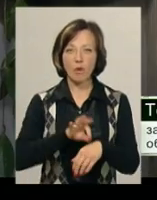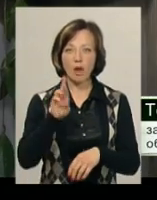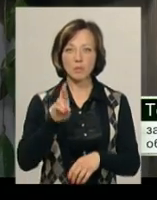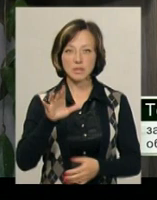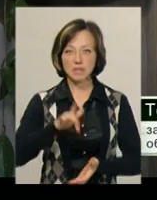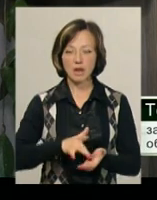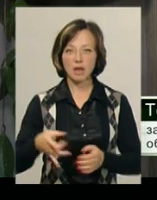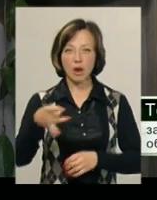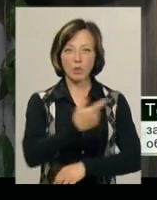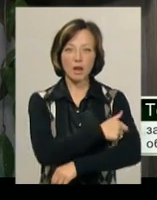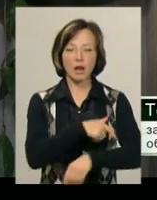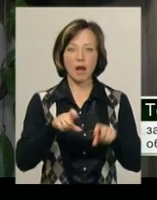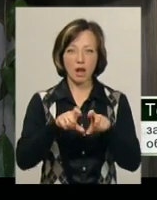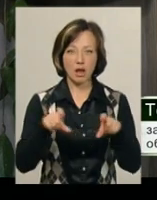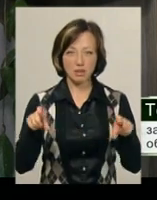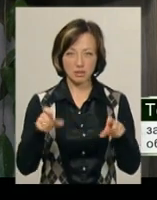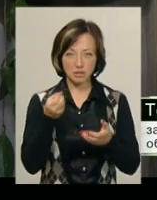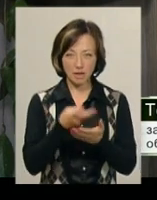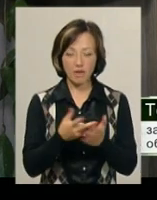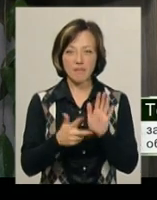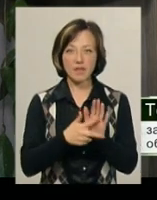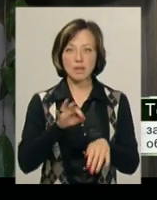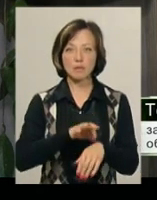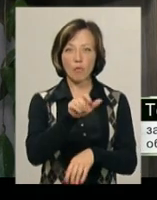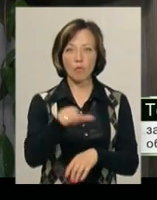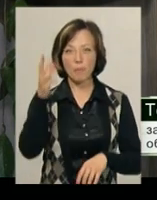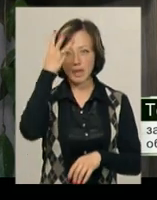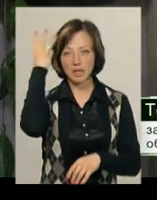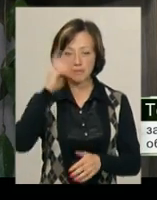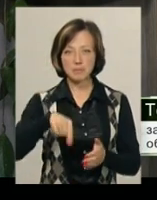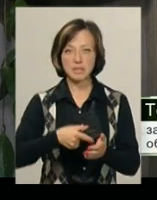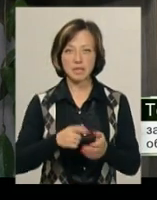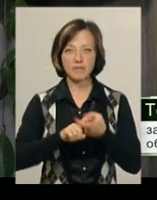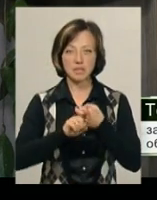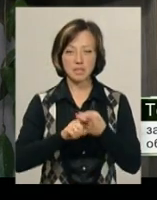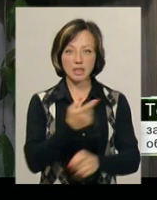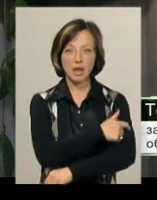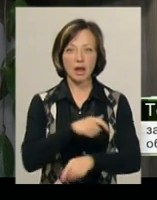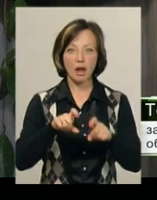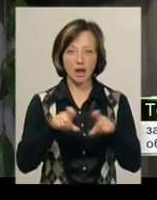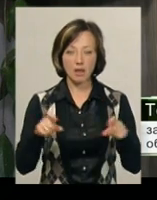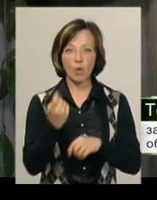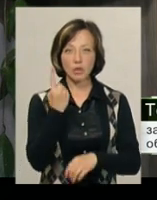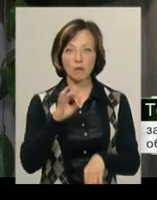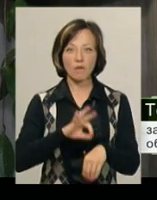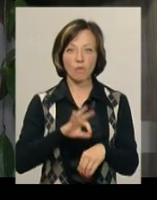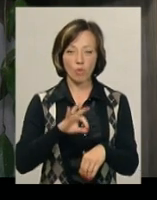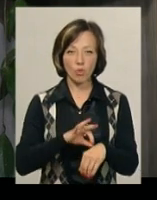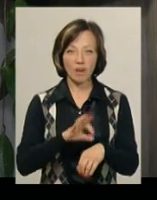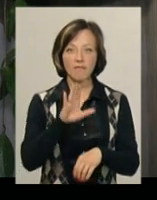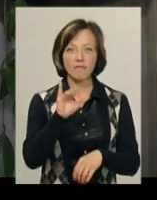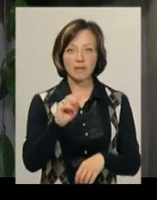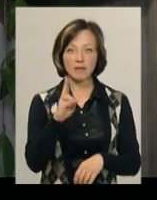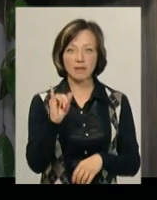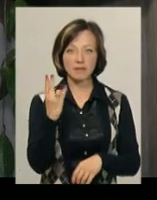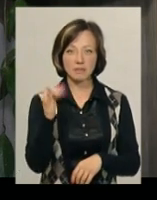центральній районній лікарні, 8 хворих в Хмельницькій міській інфекційній лікарні і 1 хворий в